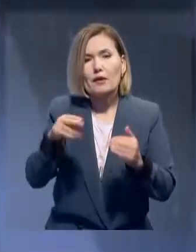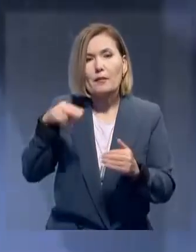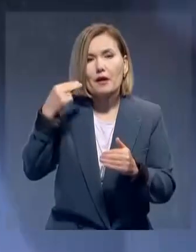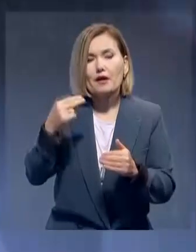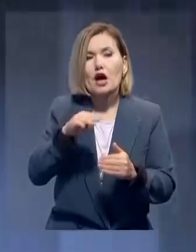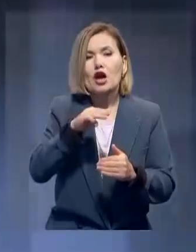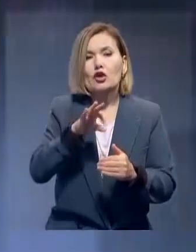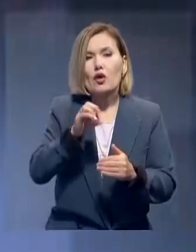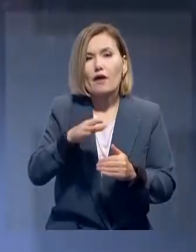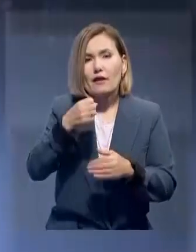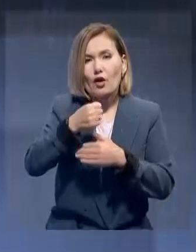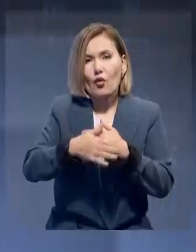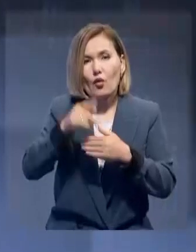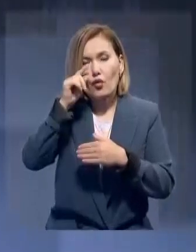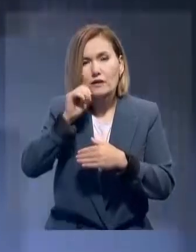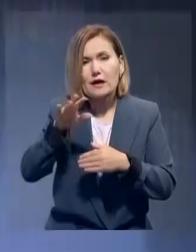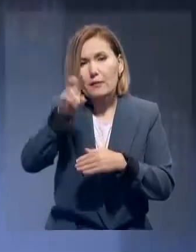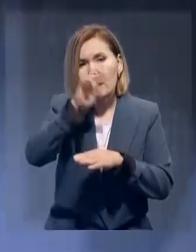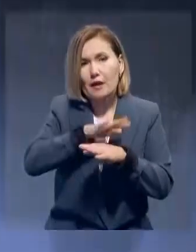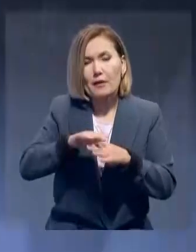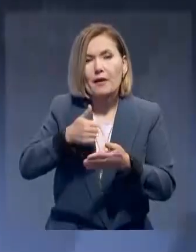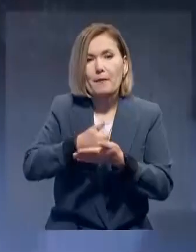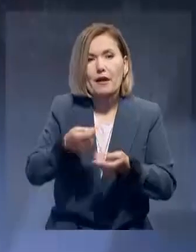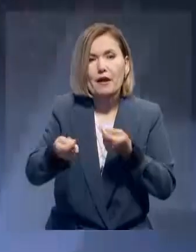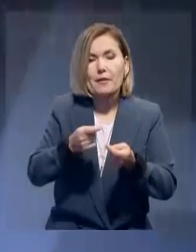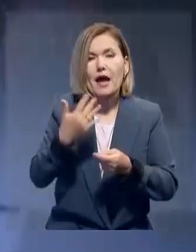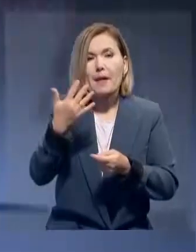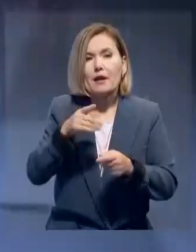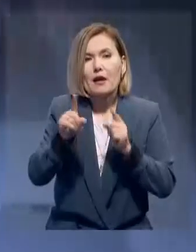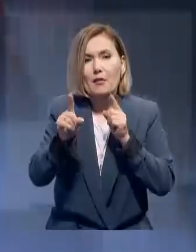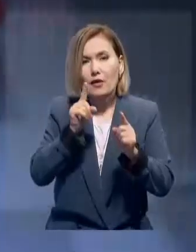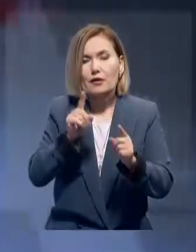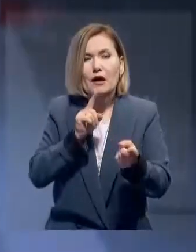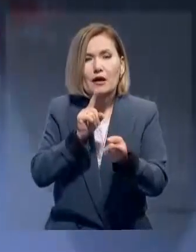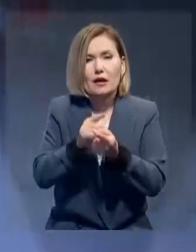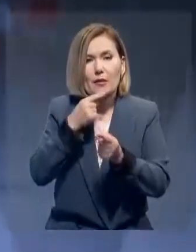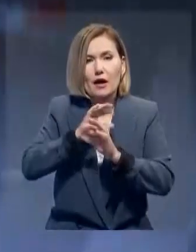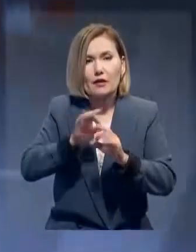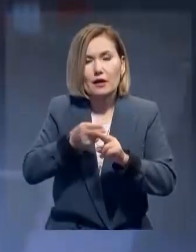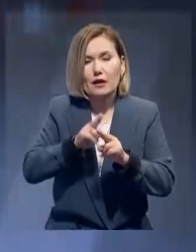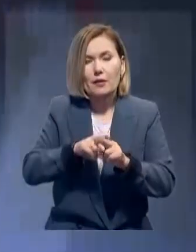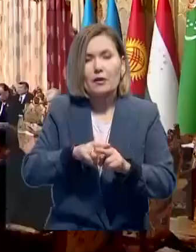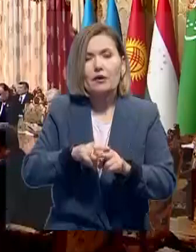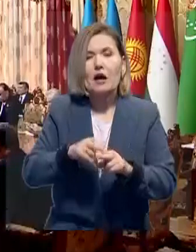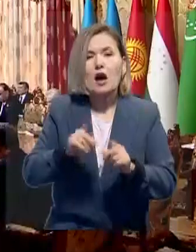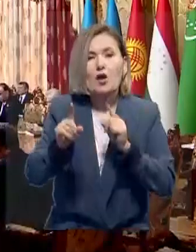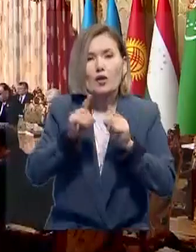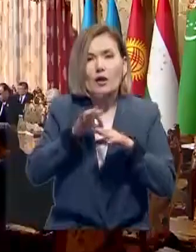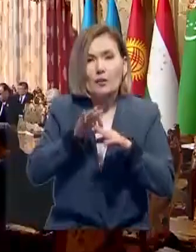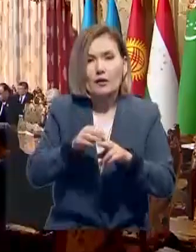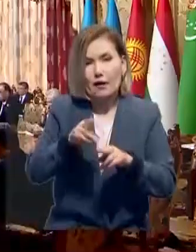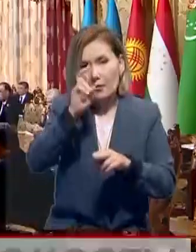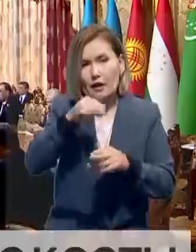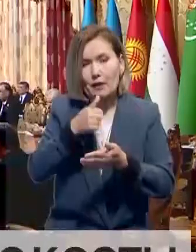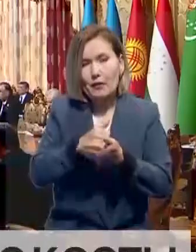президент Қасым-Жомарт Тоқаев Орталық Азия мемлекеттерінің басшыларының 5-ші консультативті кездесуінде айтты. Душанбеде өткен келелі кеңесте